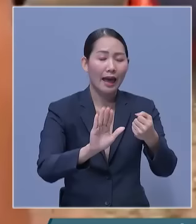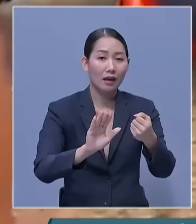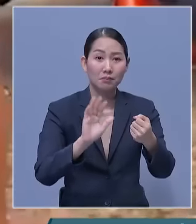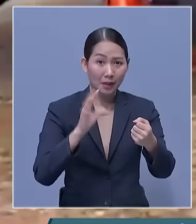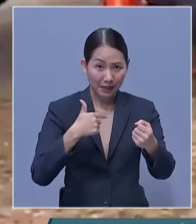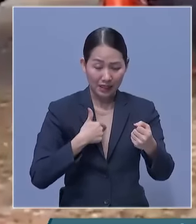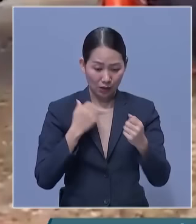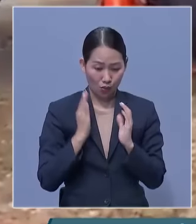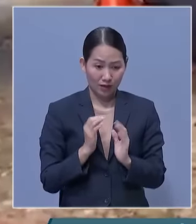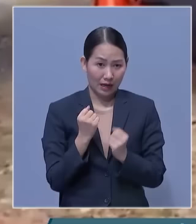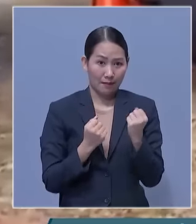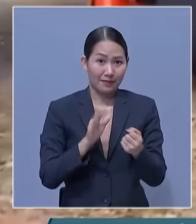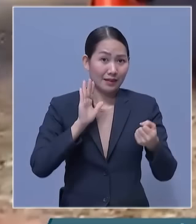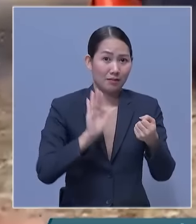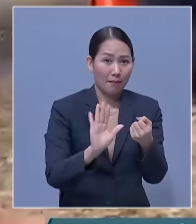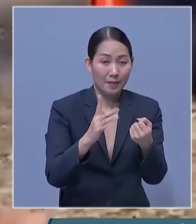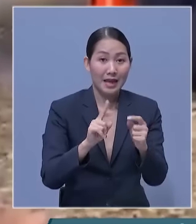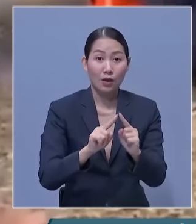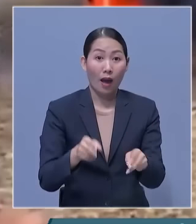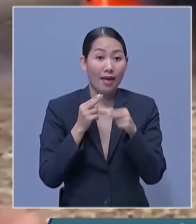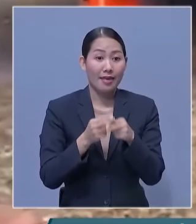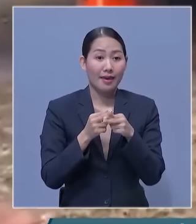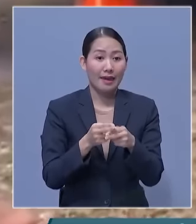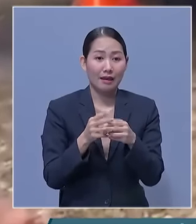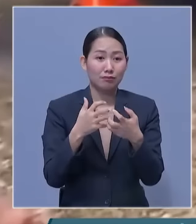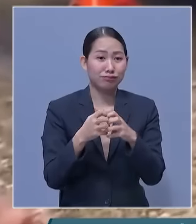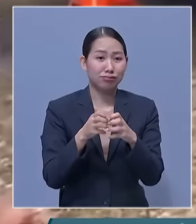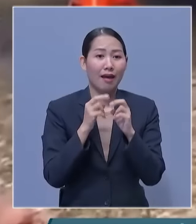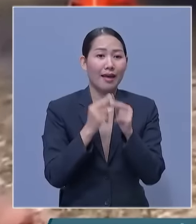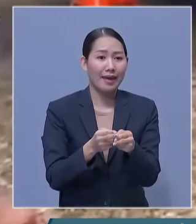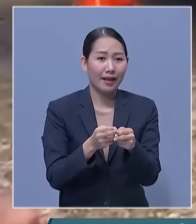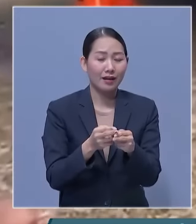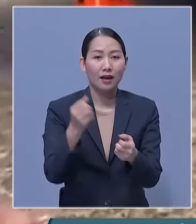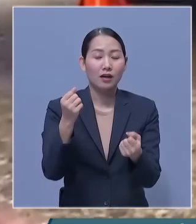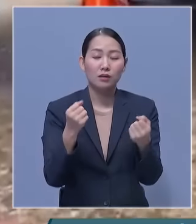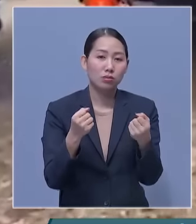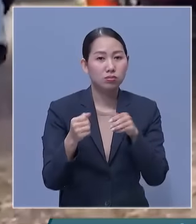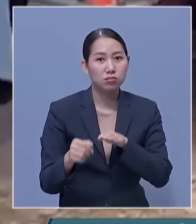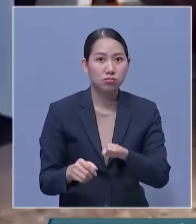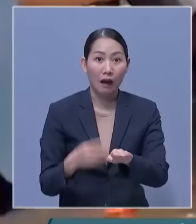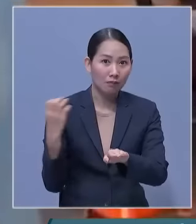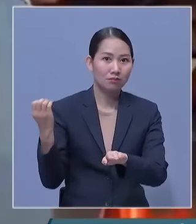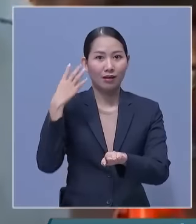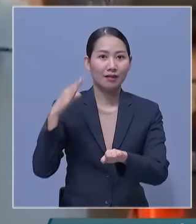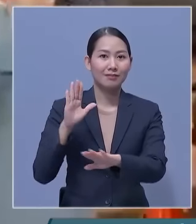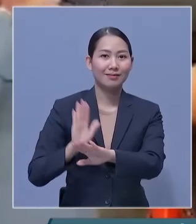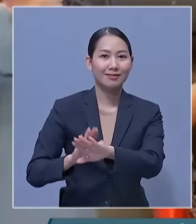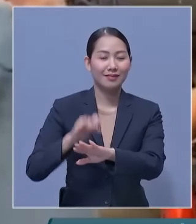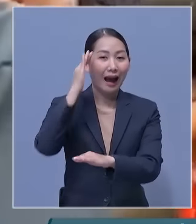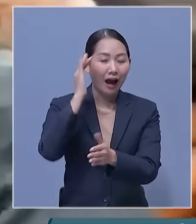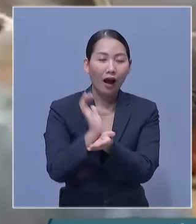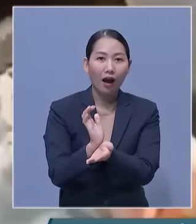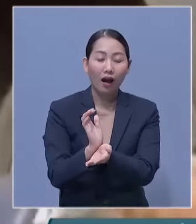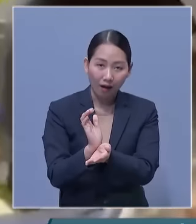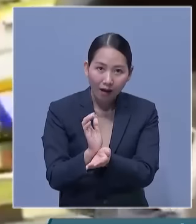มันดังเองไม่กดมันมันดังเองเบอกมันดังเองเกิดจากความขัดข้องของตัวรถนะครับดังขึ้นโดยไม่ทราบสาเหตุทำให้เจ้าหน้าที่ประจำจุด